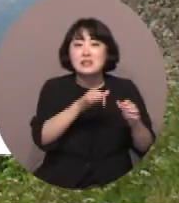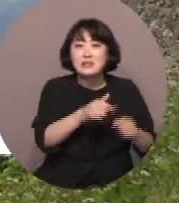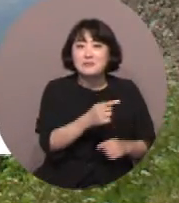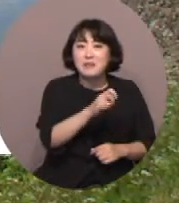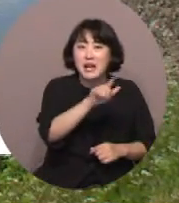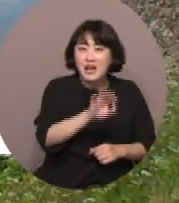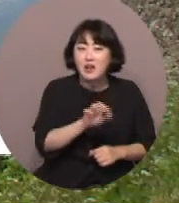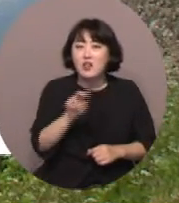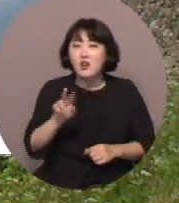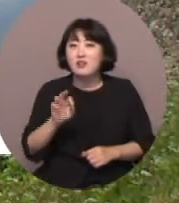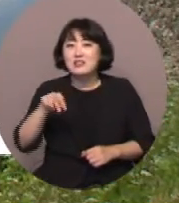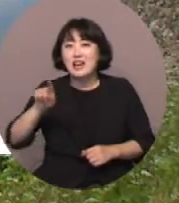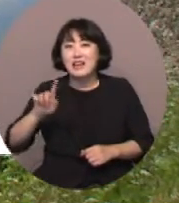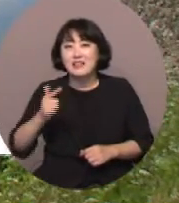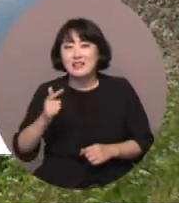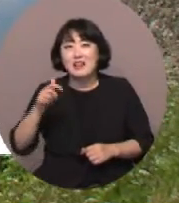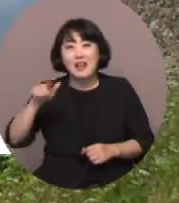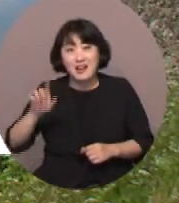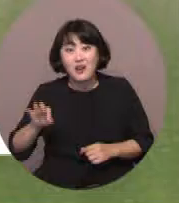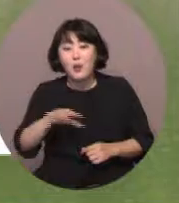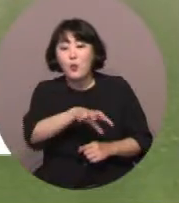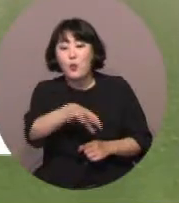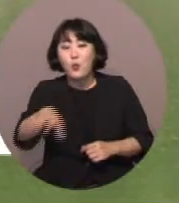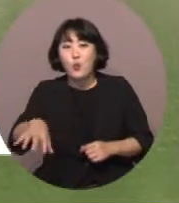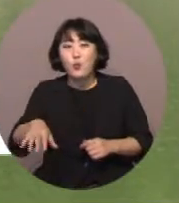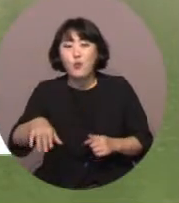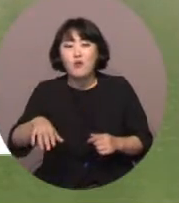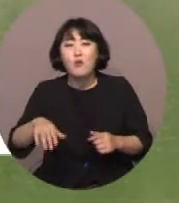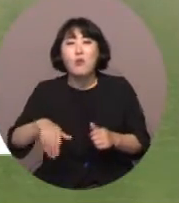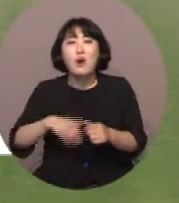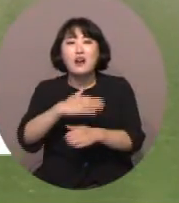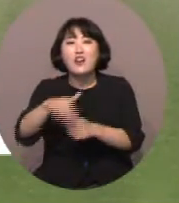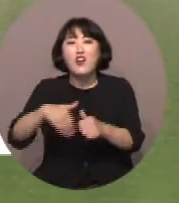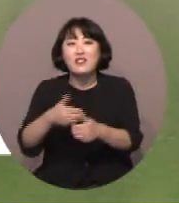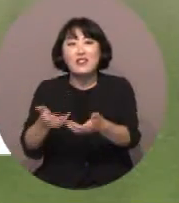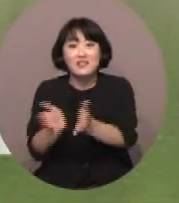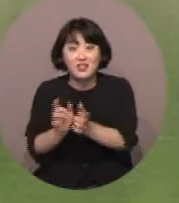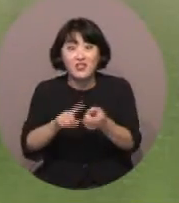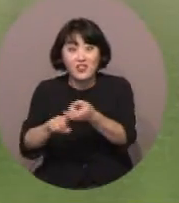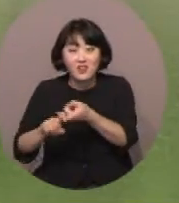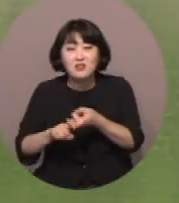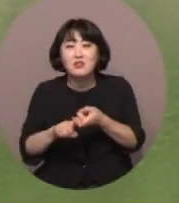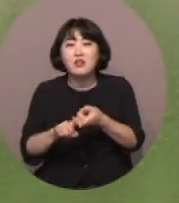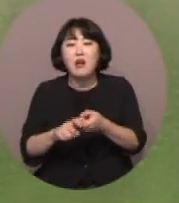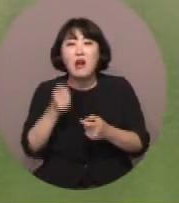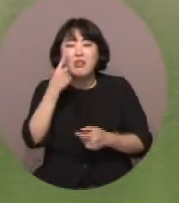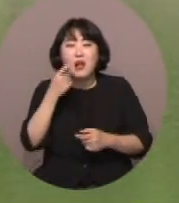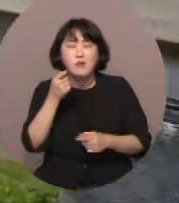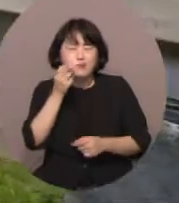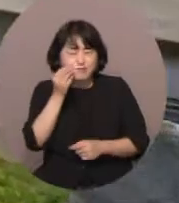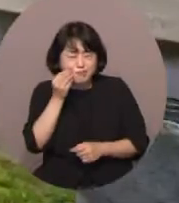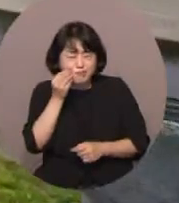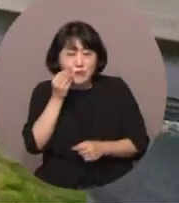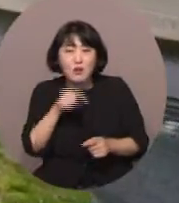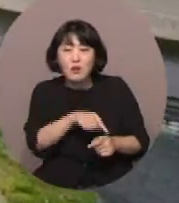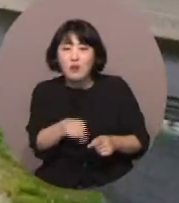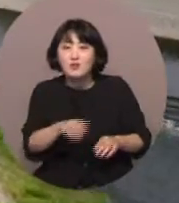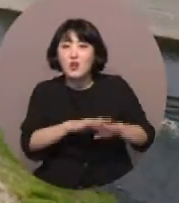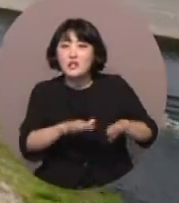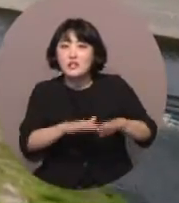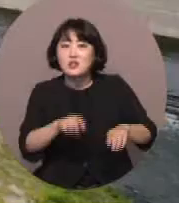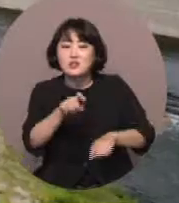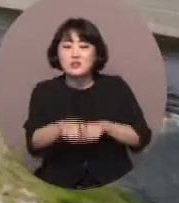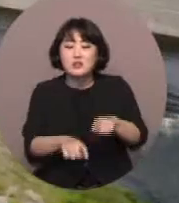성명을 내고 내부 검토 중 이라며 한 달 넘게 공개하지 않고 있는 금강 영산강 보 처리방안